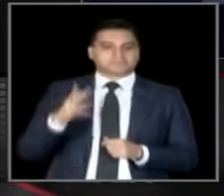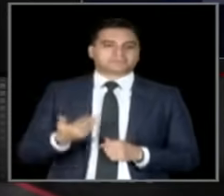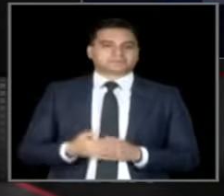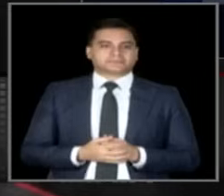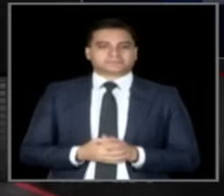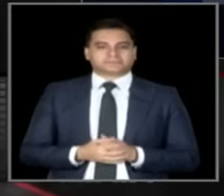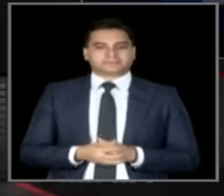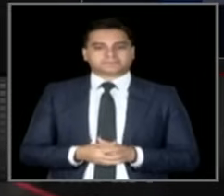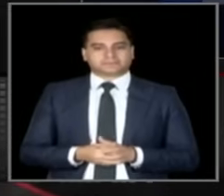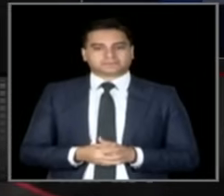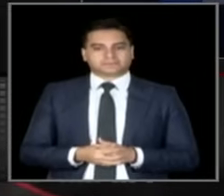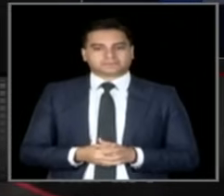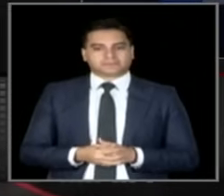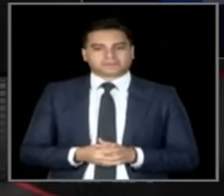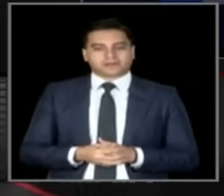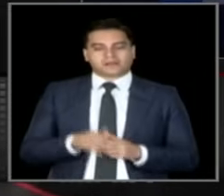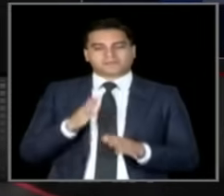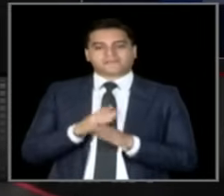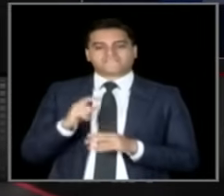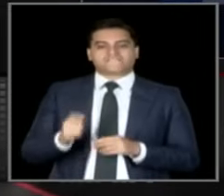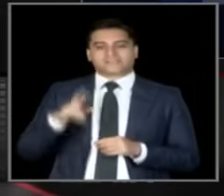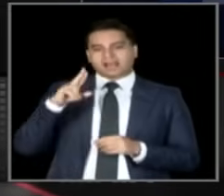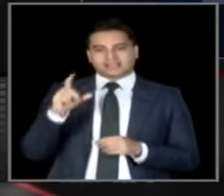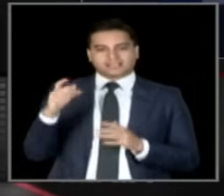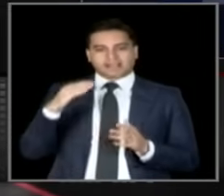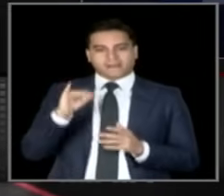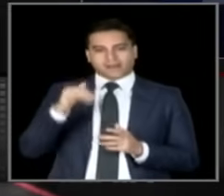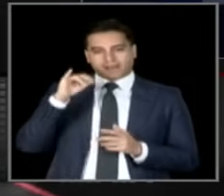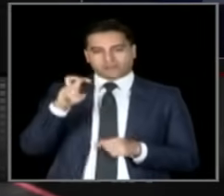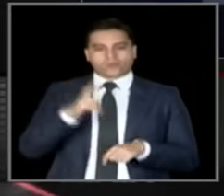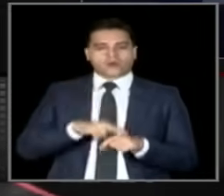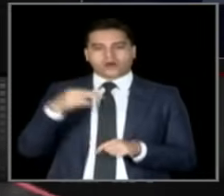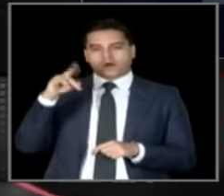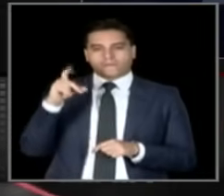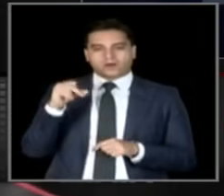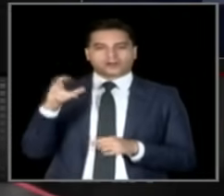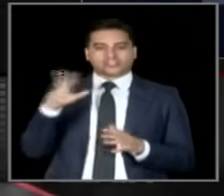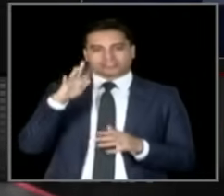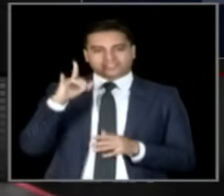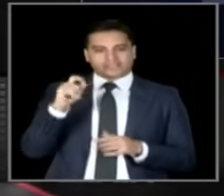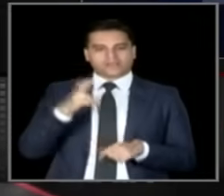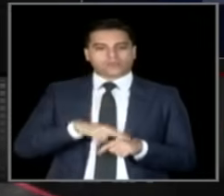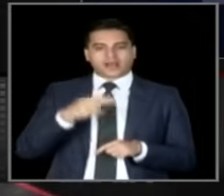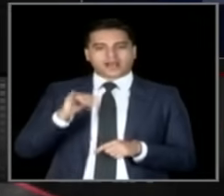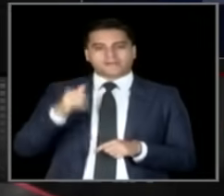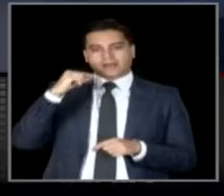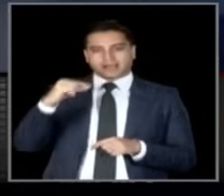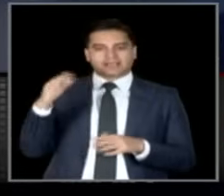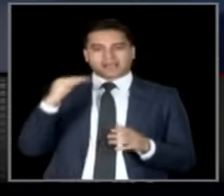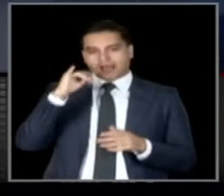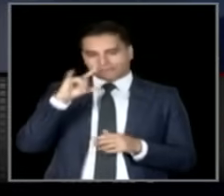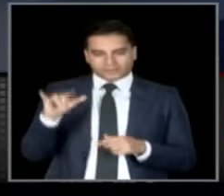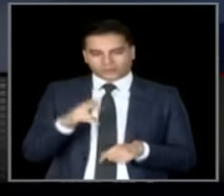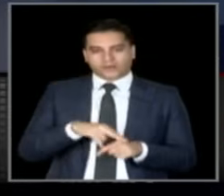هو؟ بطولة فاتن حمامة، عمر الشريف، عماد حمدي، مريم فخر